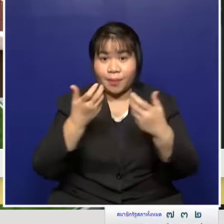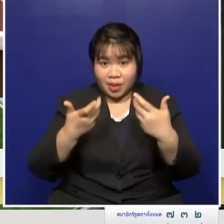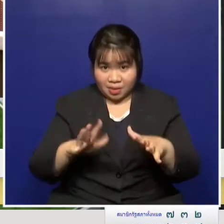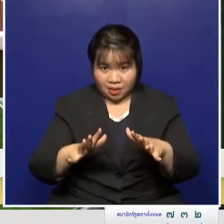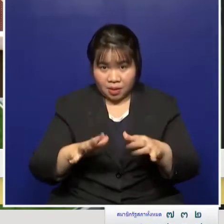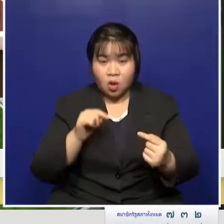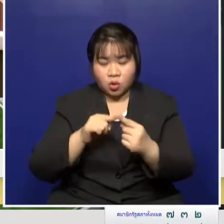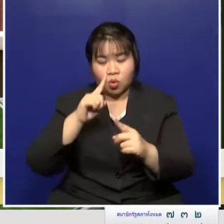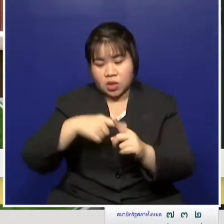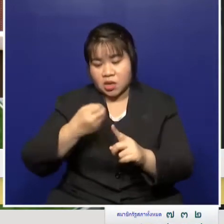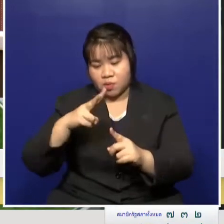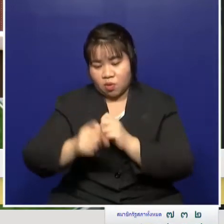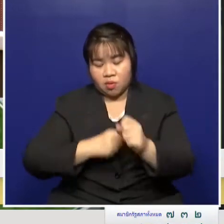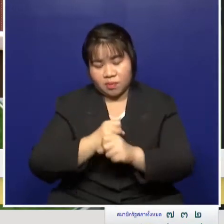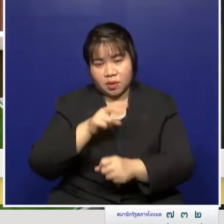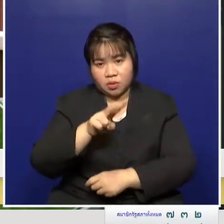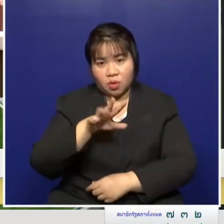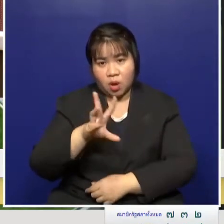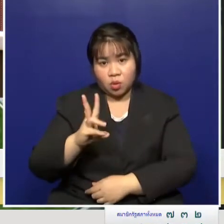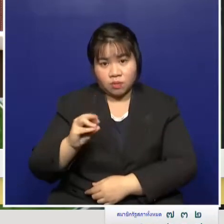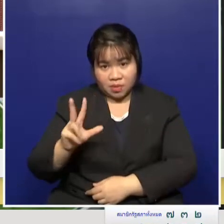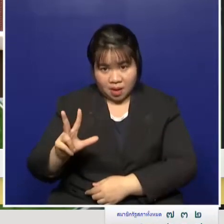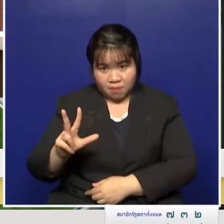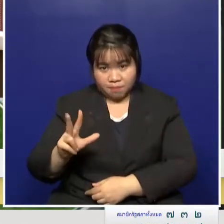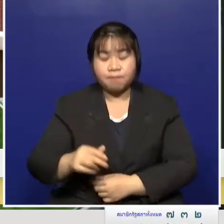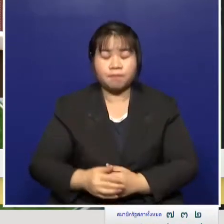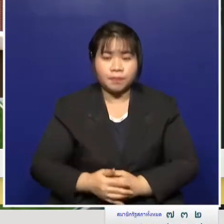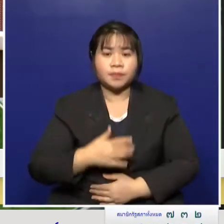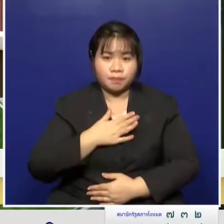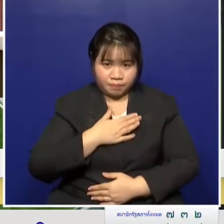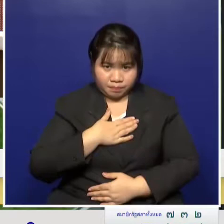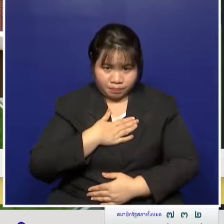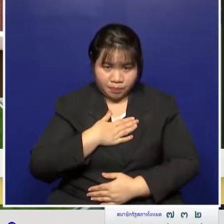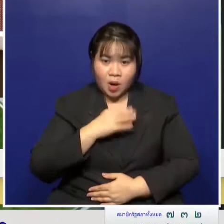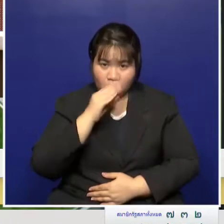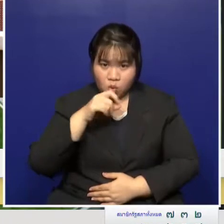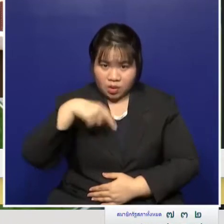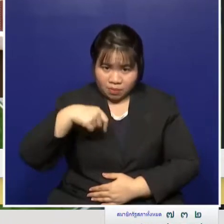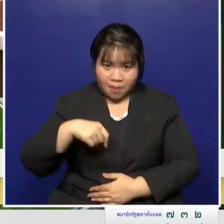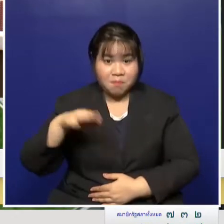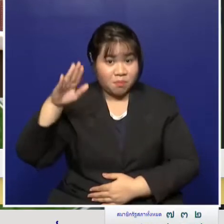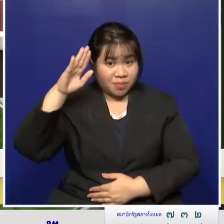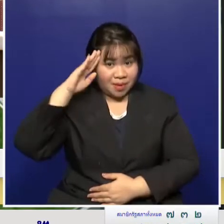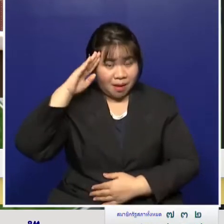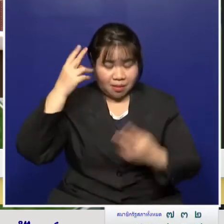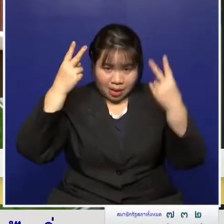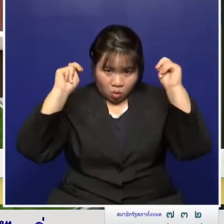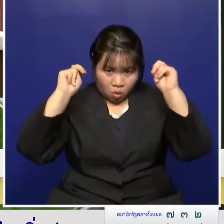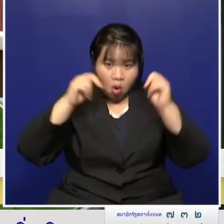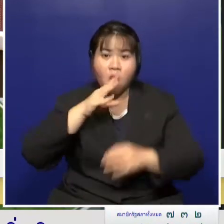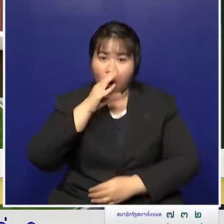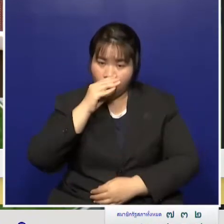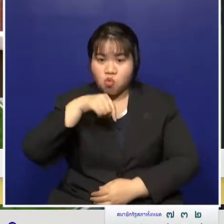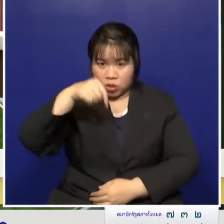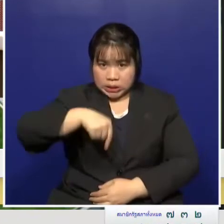ในธันวาคม2563ผมขอย้ำนะครับท่านพลเอกประยุทธ์พูดกลางส